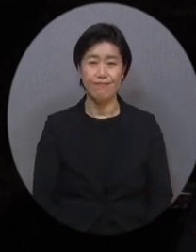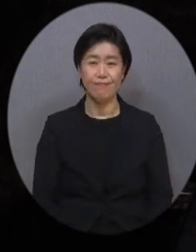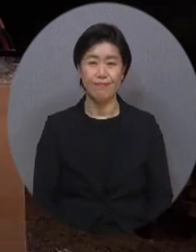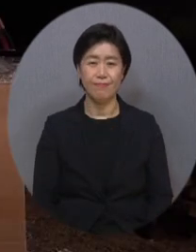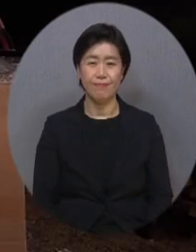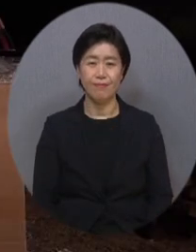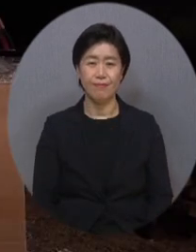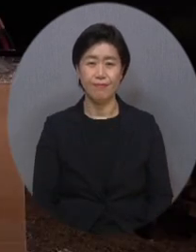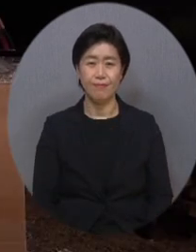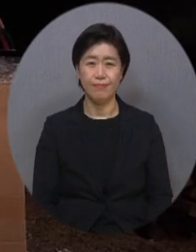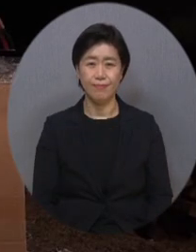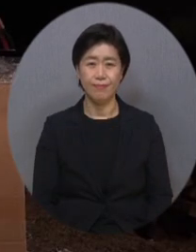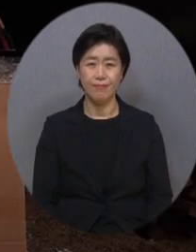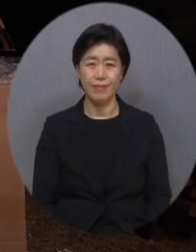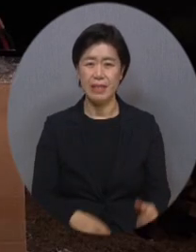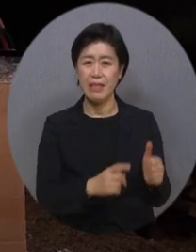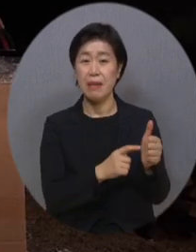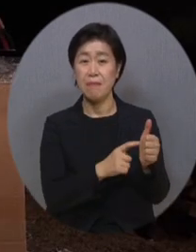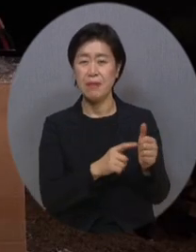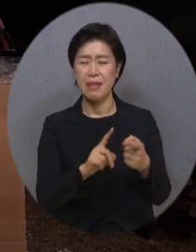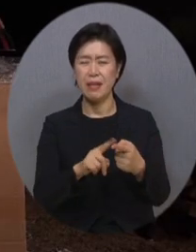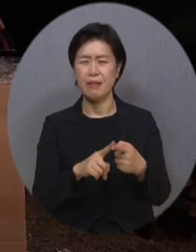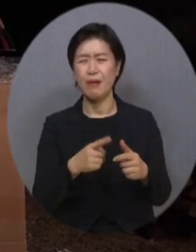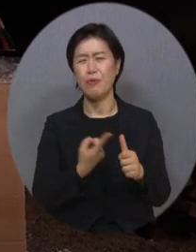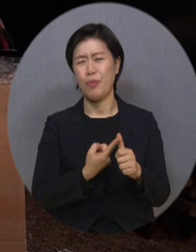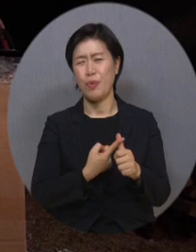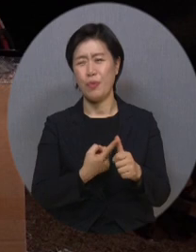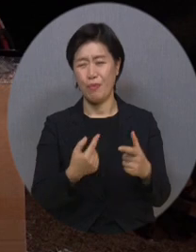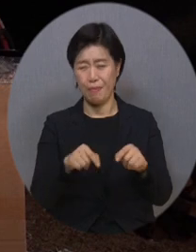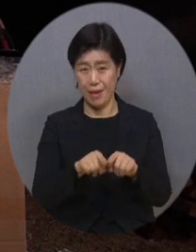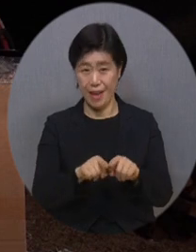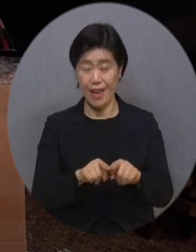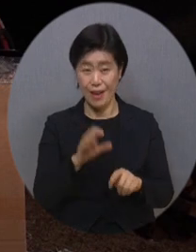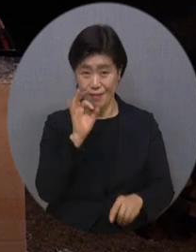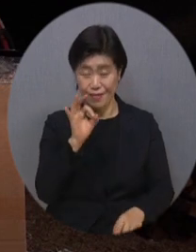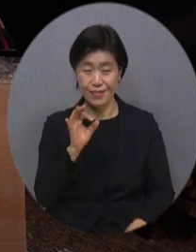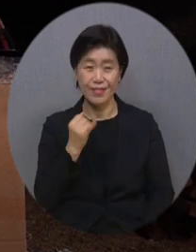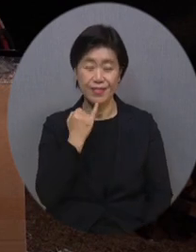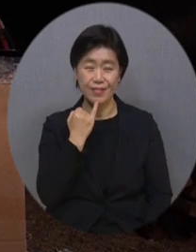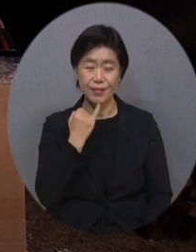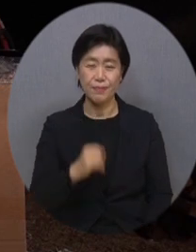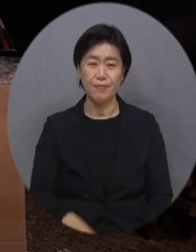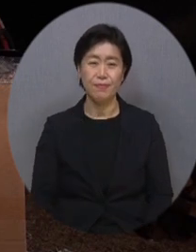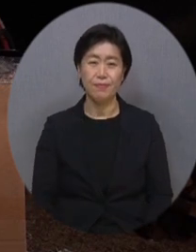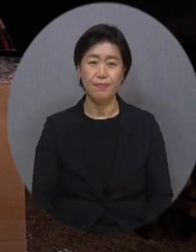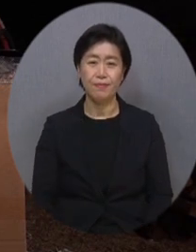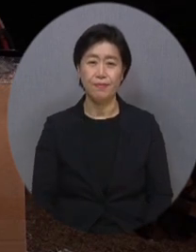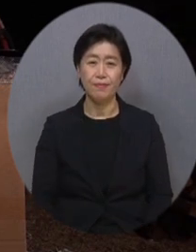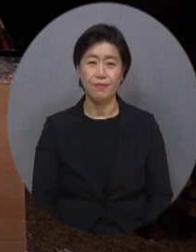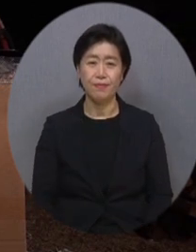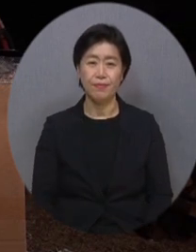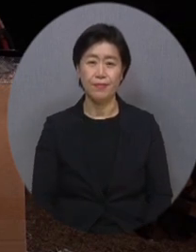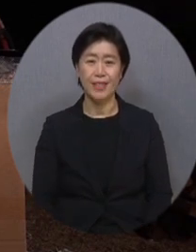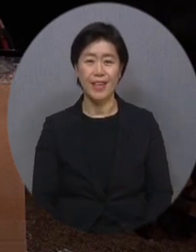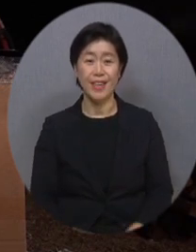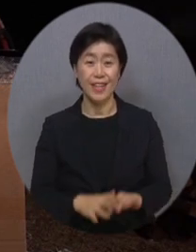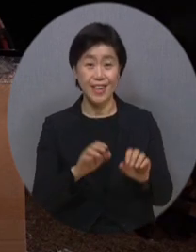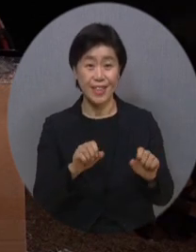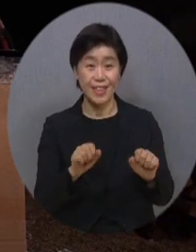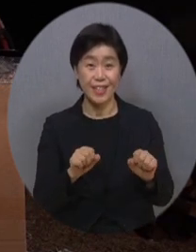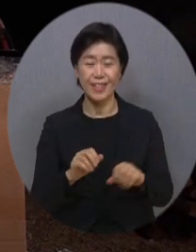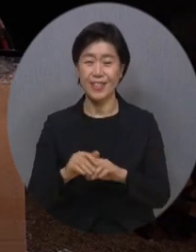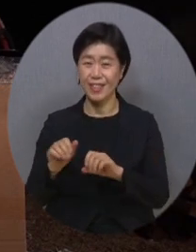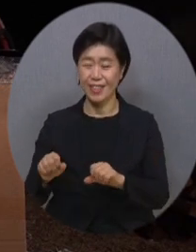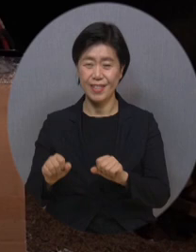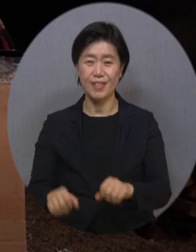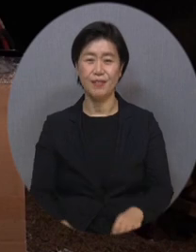어, 남편 욕들도 좀 하고. 네. 감사합니다. 무슨 나쁜 욕을 하냐. 네. 자, 재수 씨, 바이바이. 어, 이따가